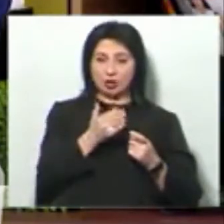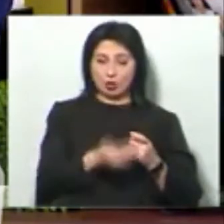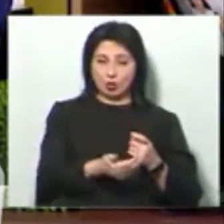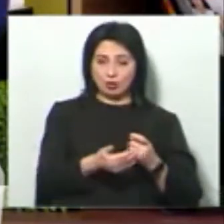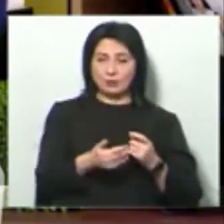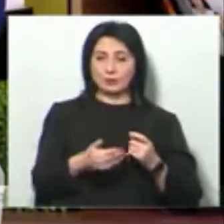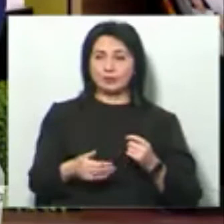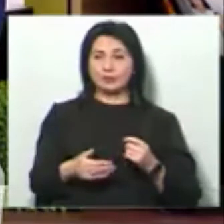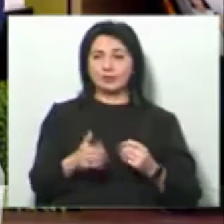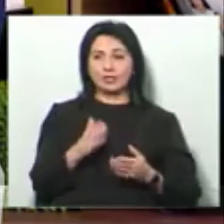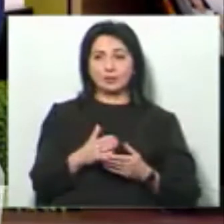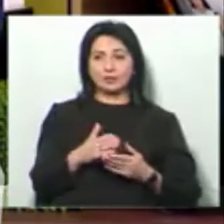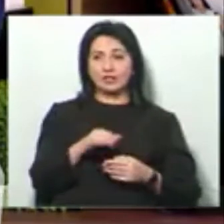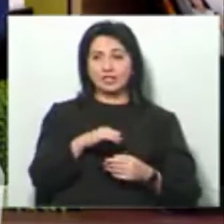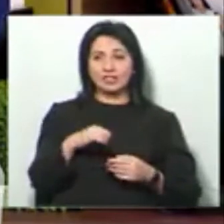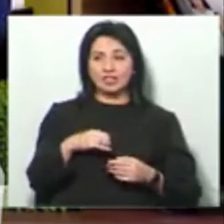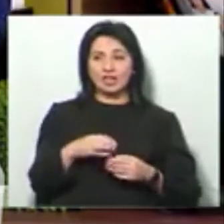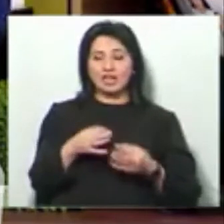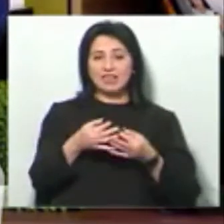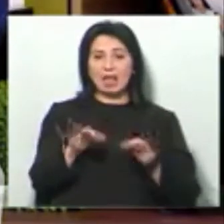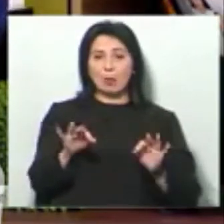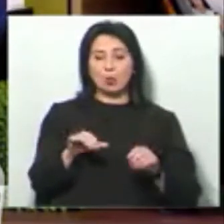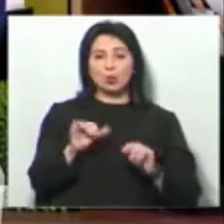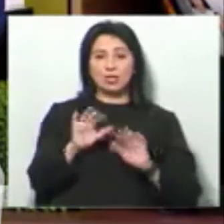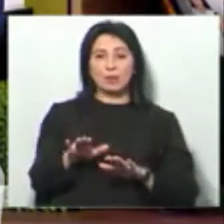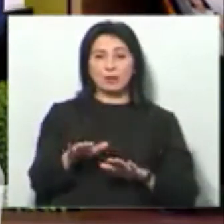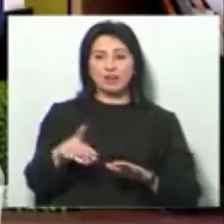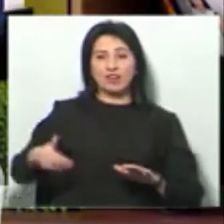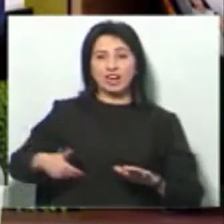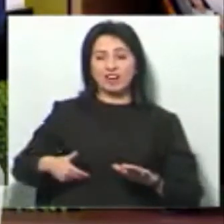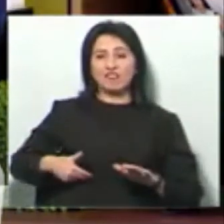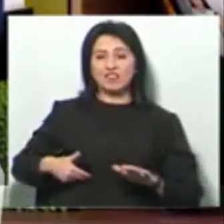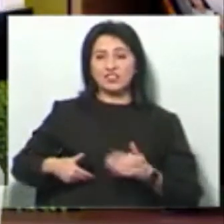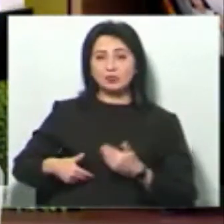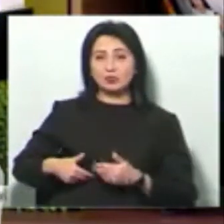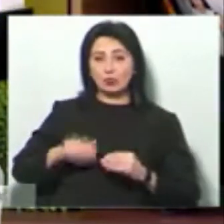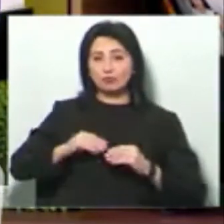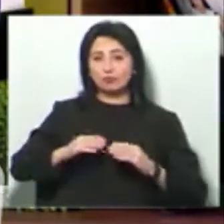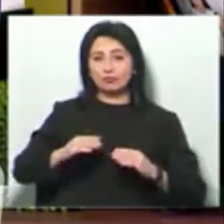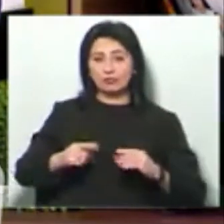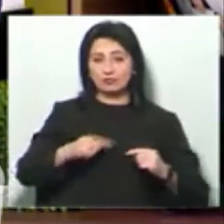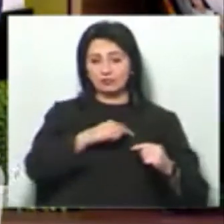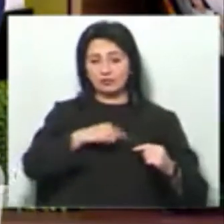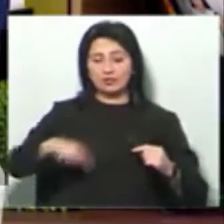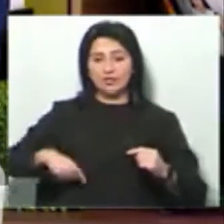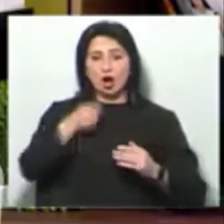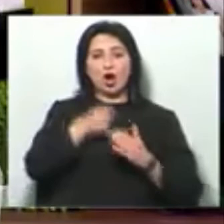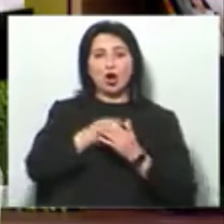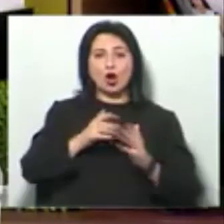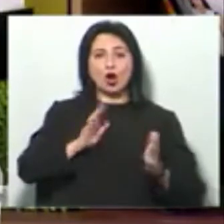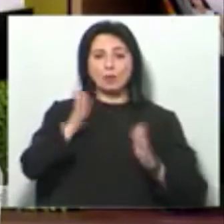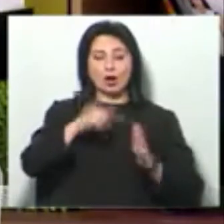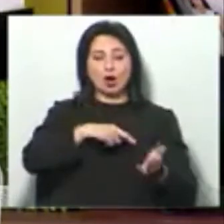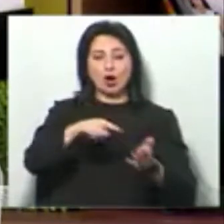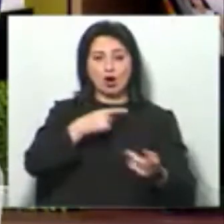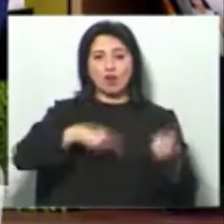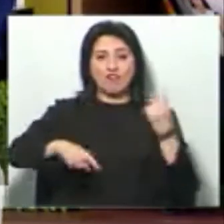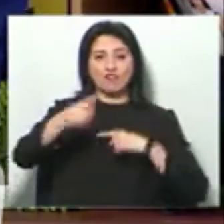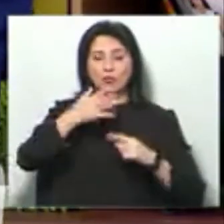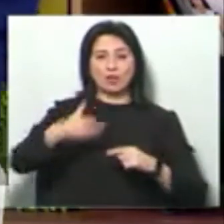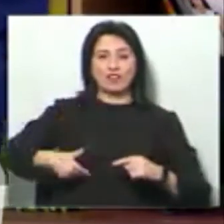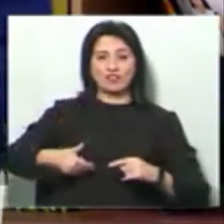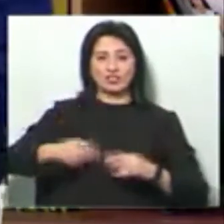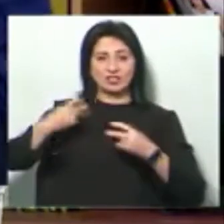arsebobs, tviton damoukidebulat sheleba guzlis funktsiis dazianebis shedegatats kondes sitkhe kombinirebulat gulis